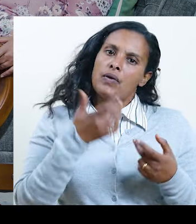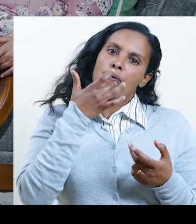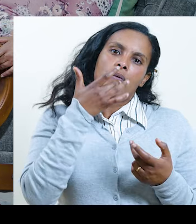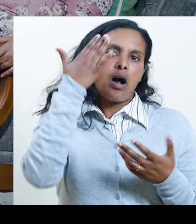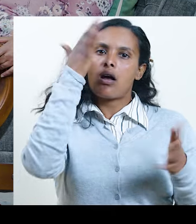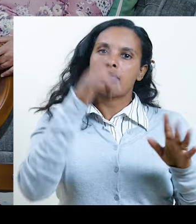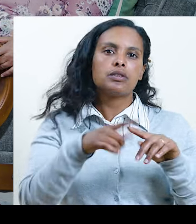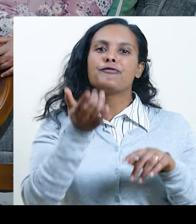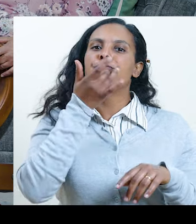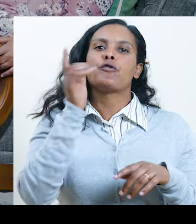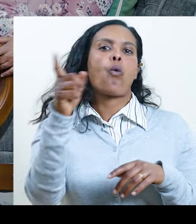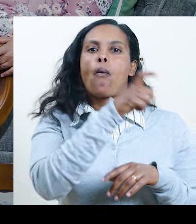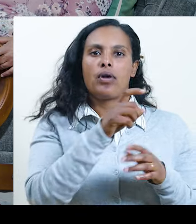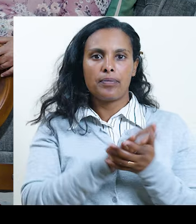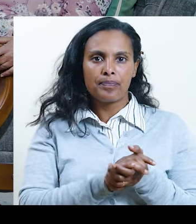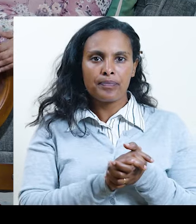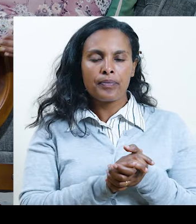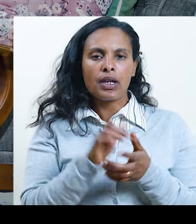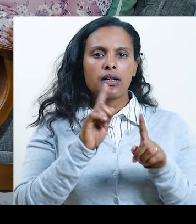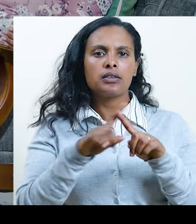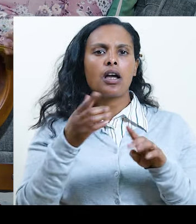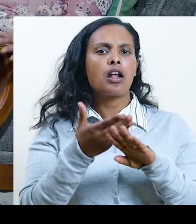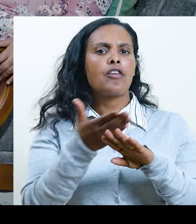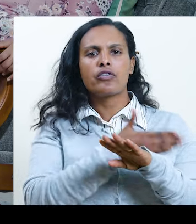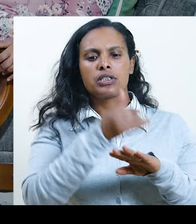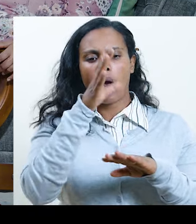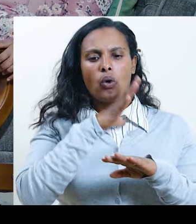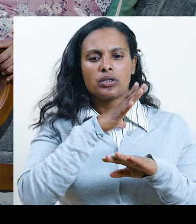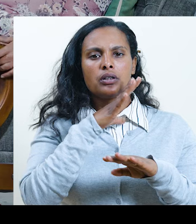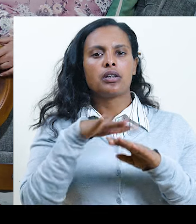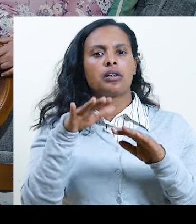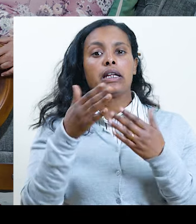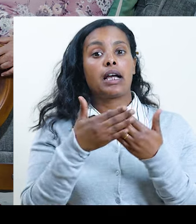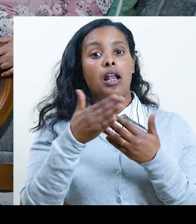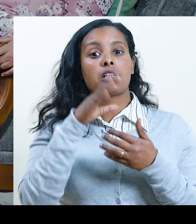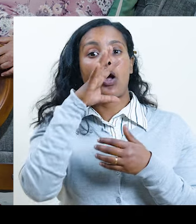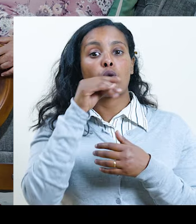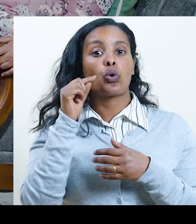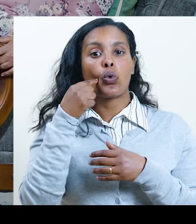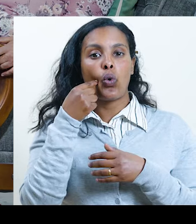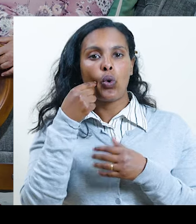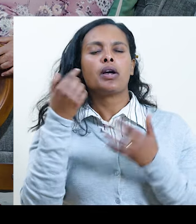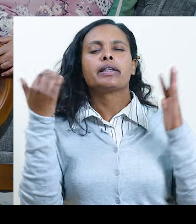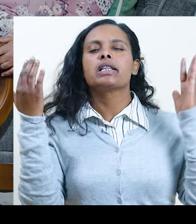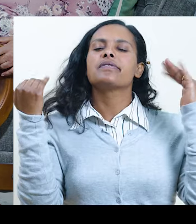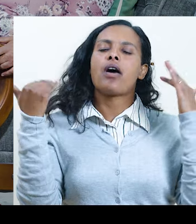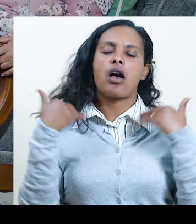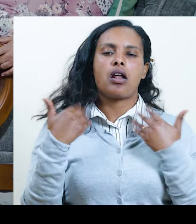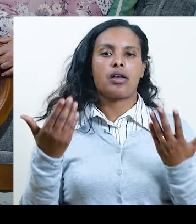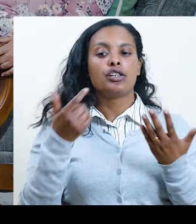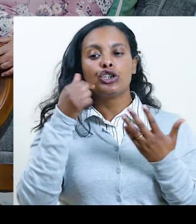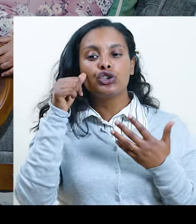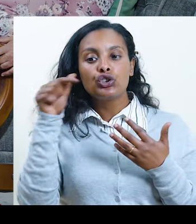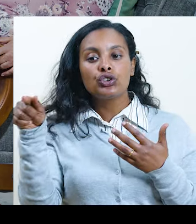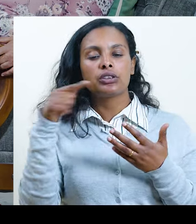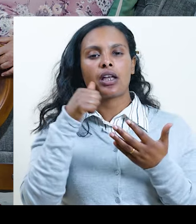እንደሚገጥመኝ አላቅም ነበር። ግን ያለፉት ሰዎች ደግሞ እንደ ቀላል ሲያወሩት እኮ አሀ ተስፋ አለኝ፣